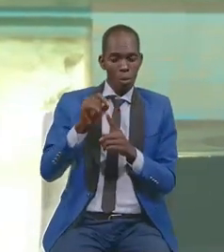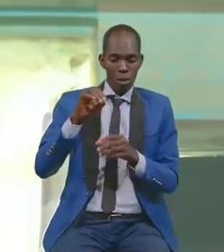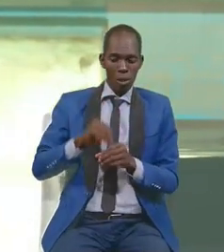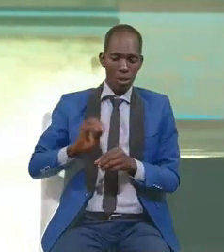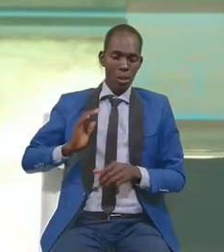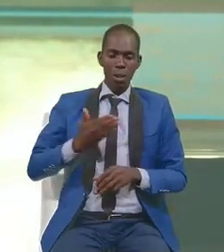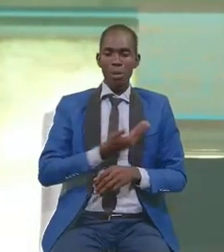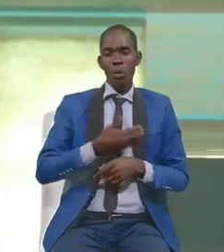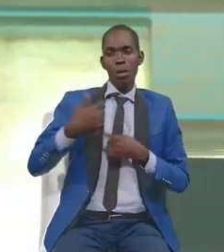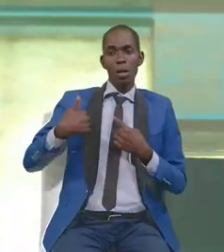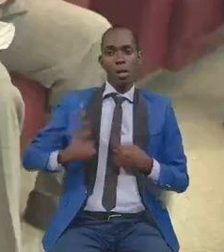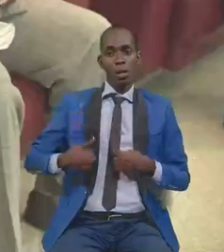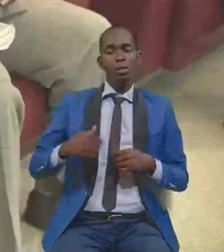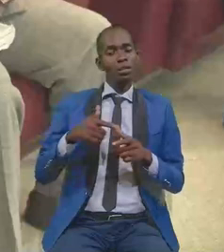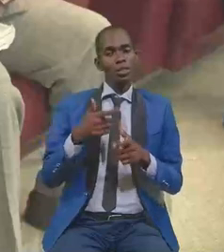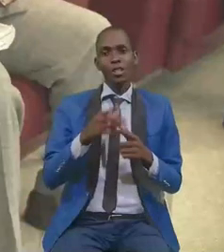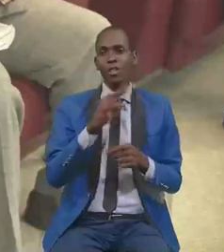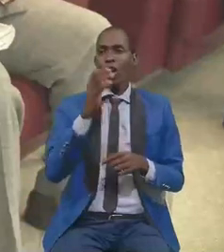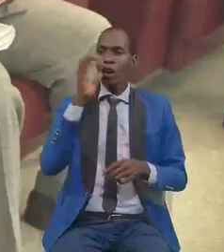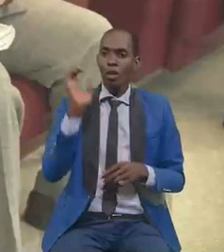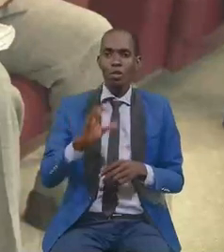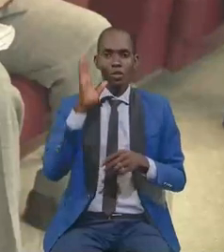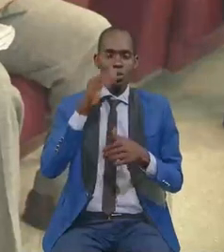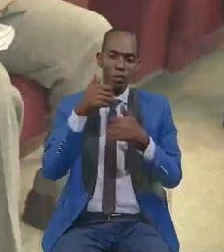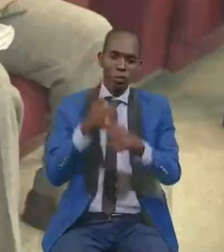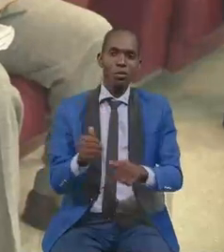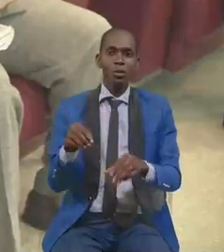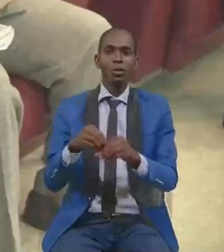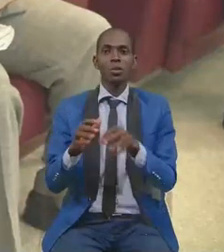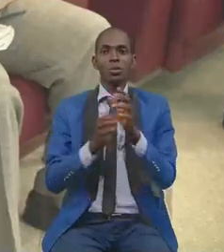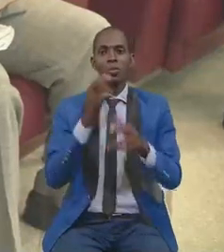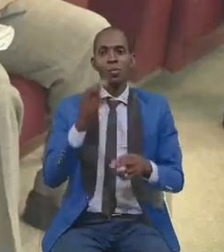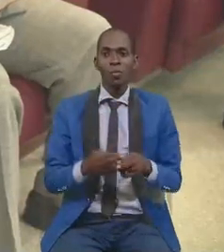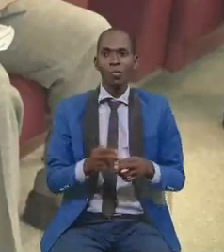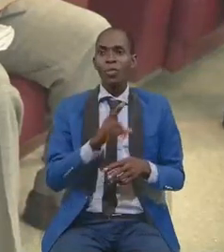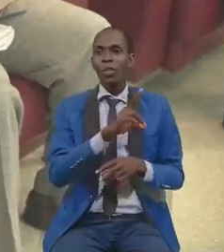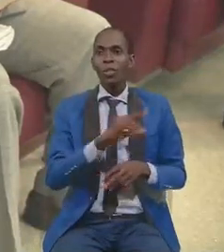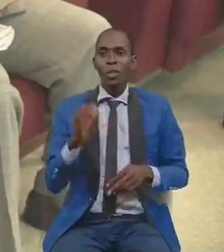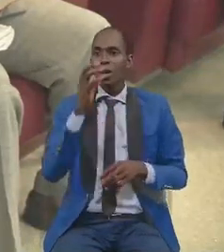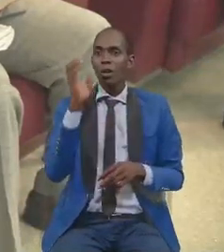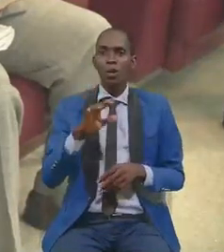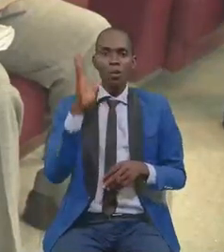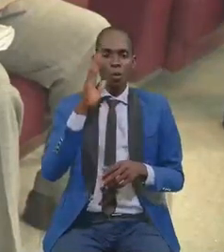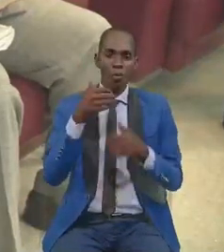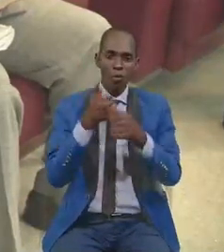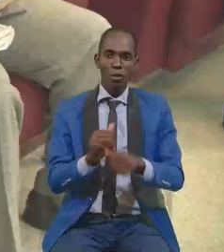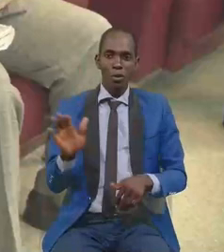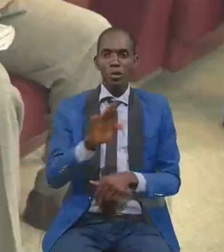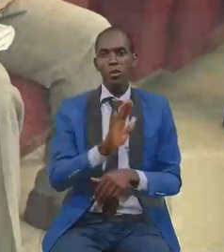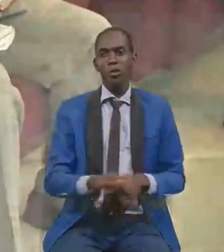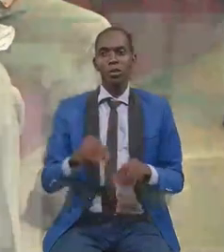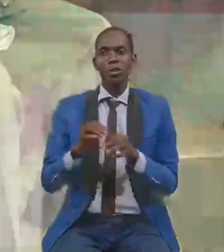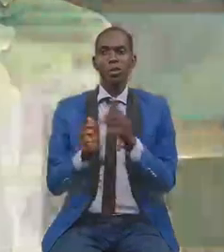Aucune malédiction ne vous accompagnera. Aucune malédiction n'accompagnera vos enfants.